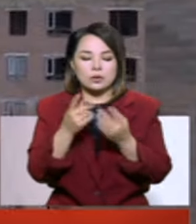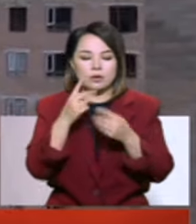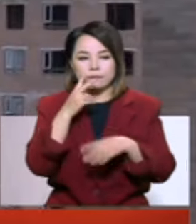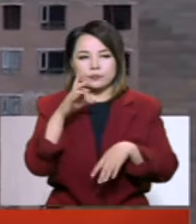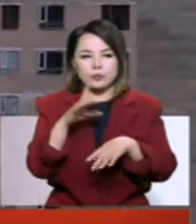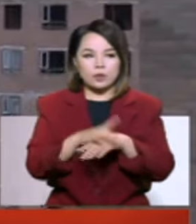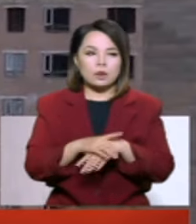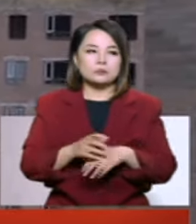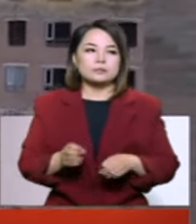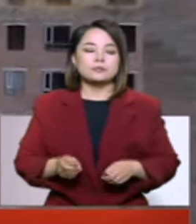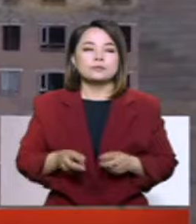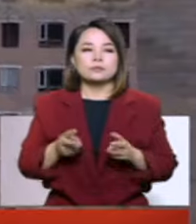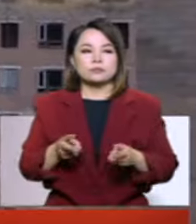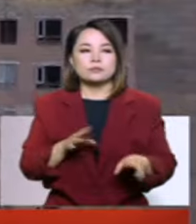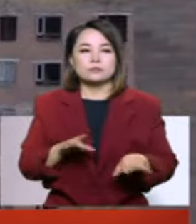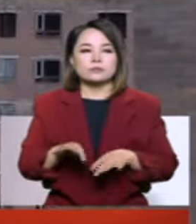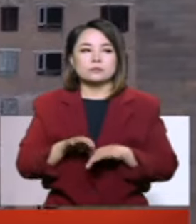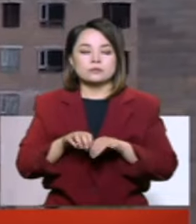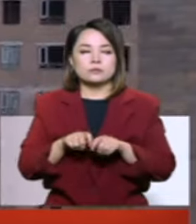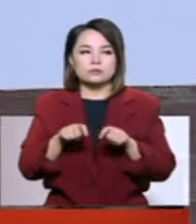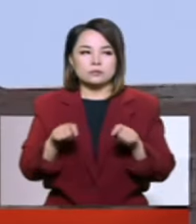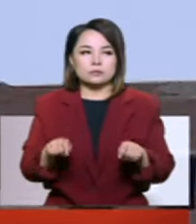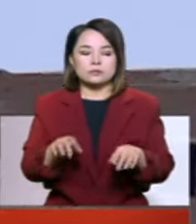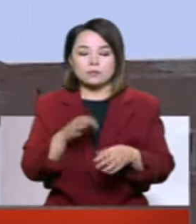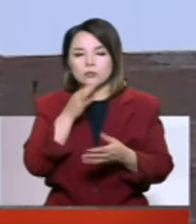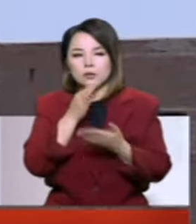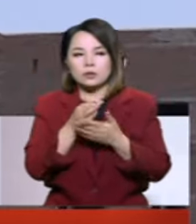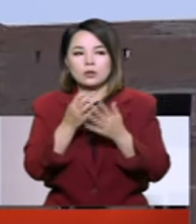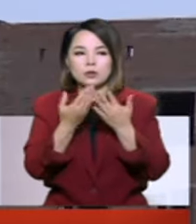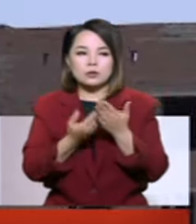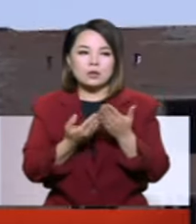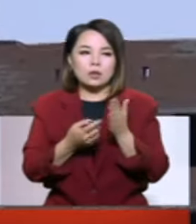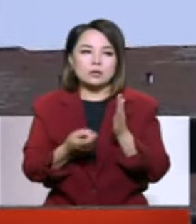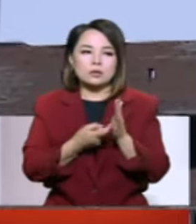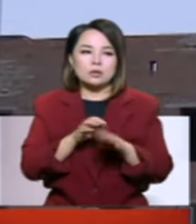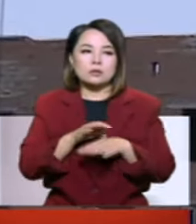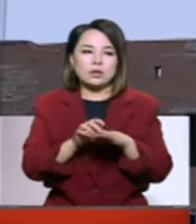факты бойынша қылмыстық іс қозғалып, қажетті сараптамалар тағайындалды.